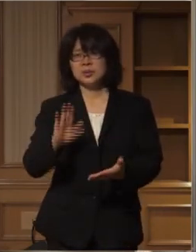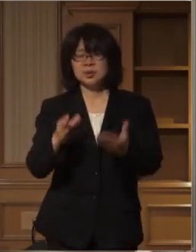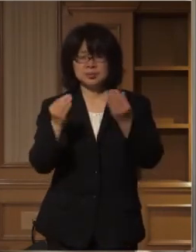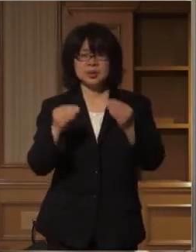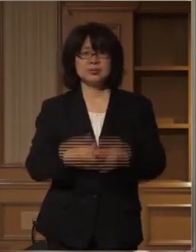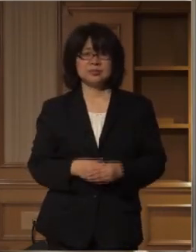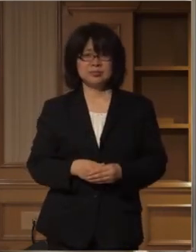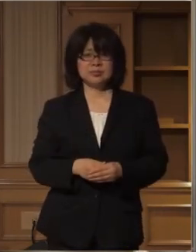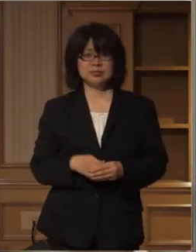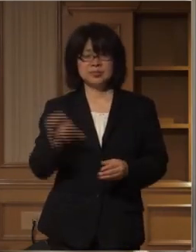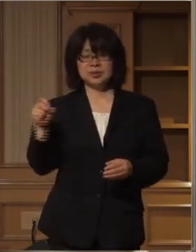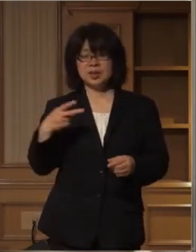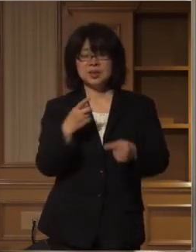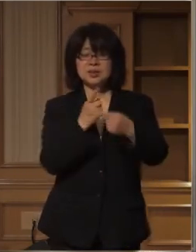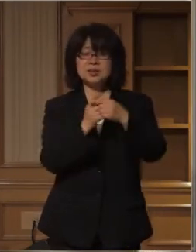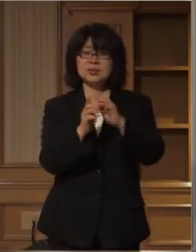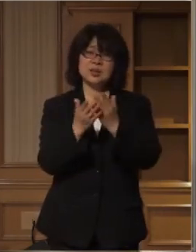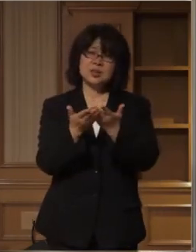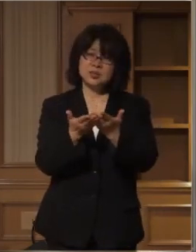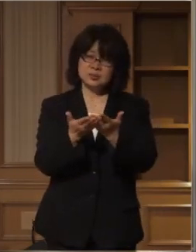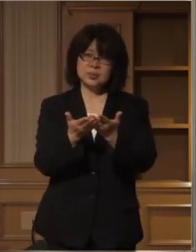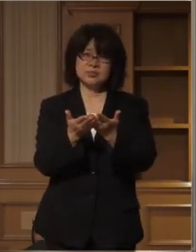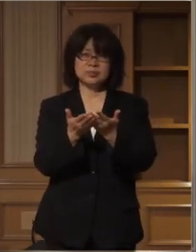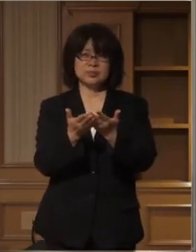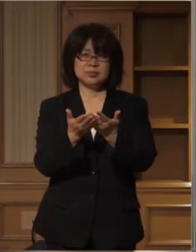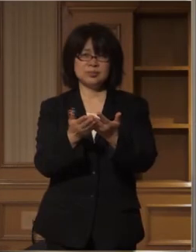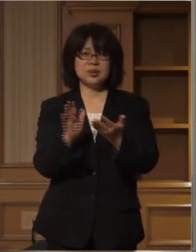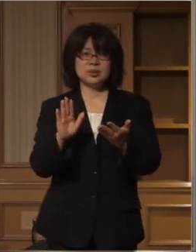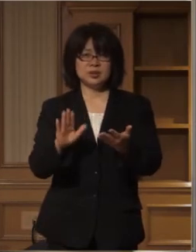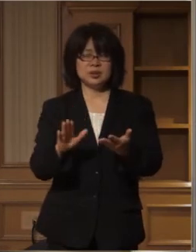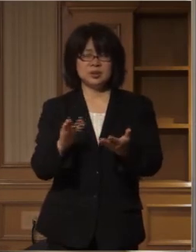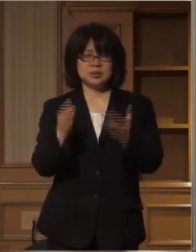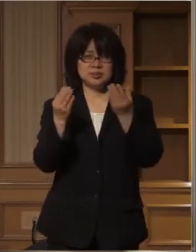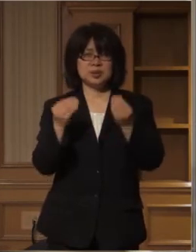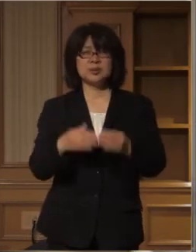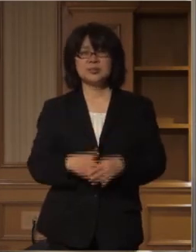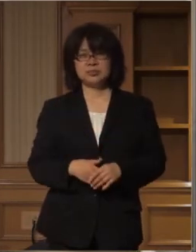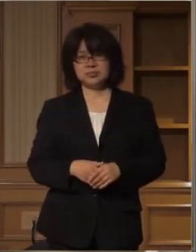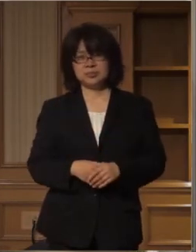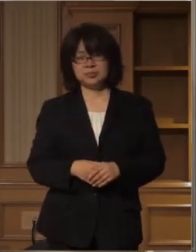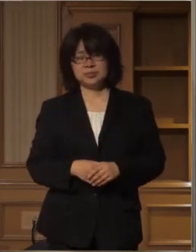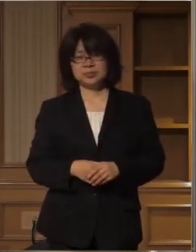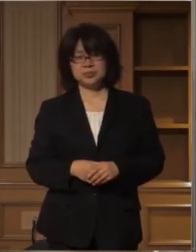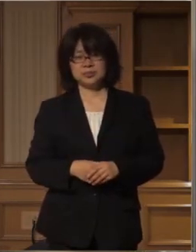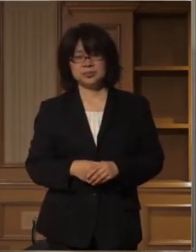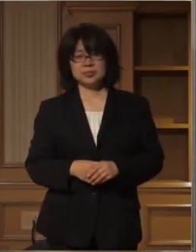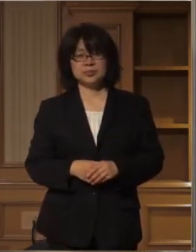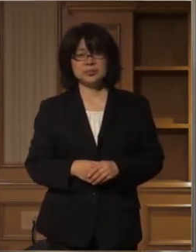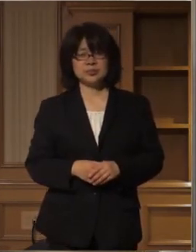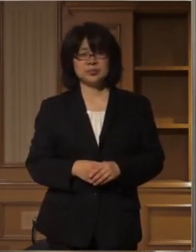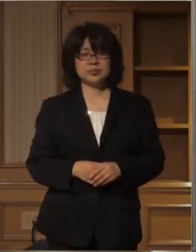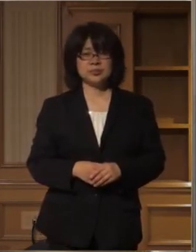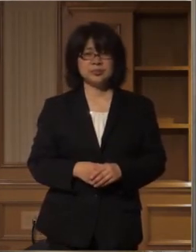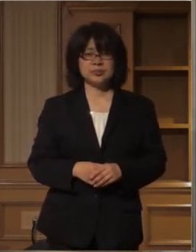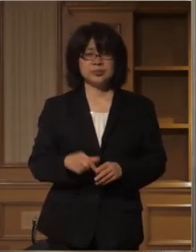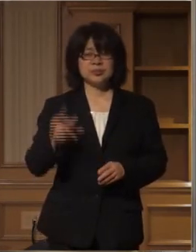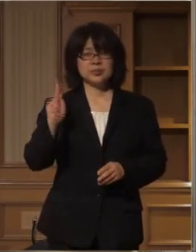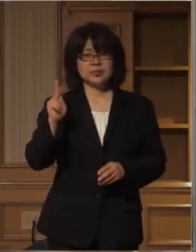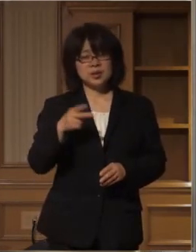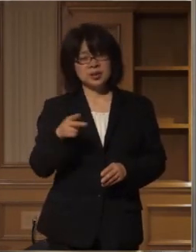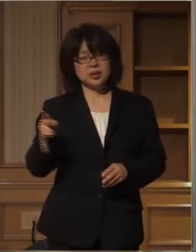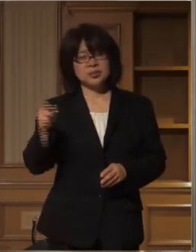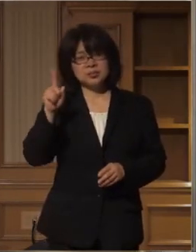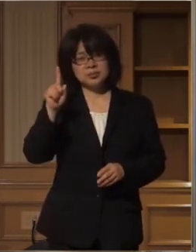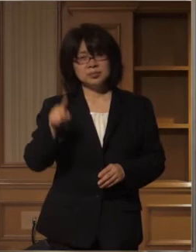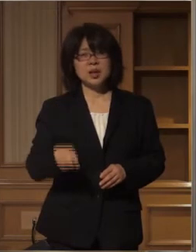焦げていたんですけども、聖書のカバーのところは、焦げてなくな